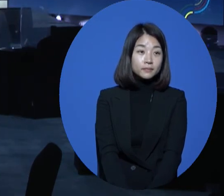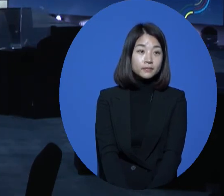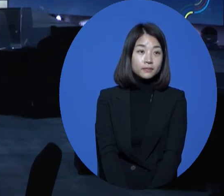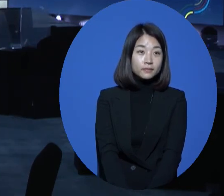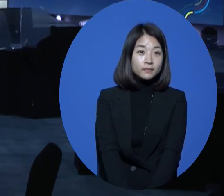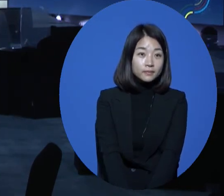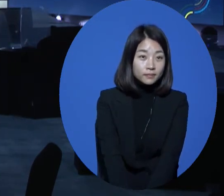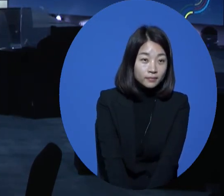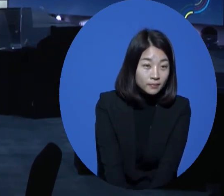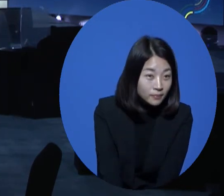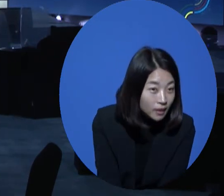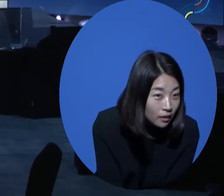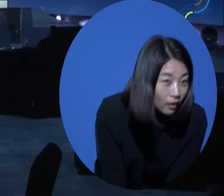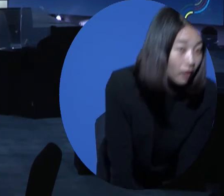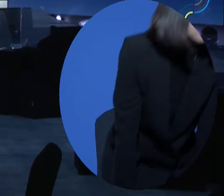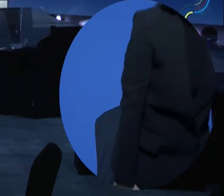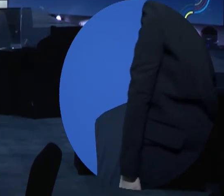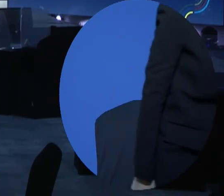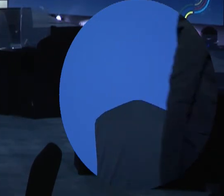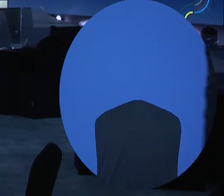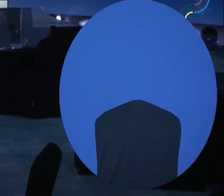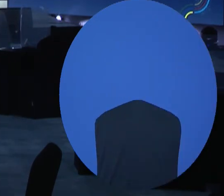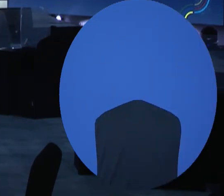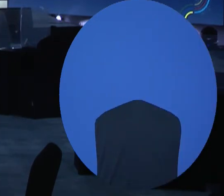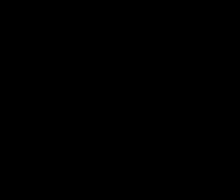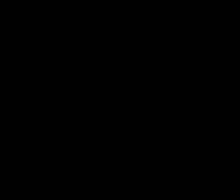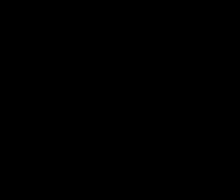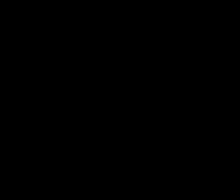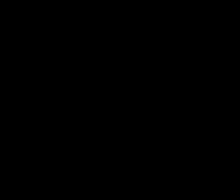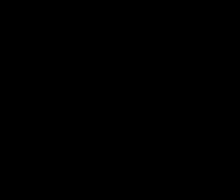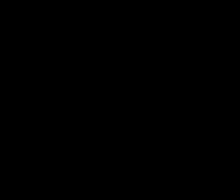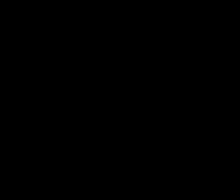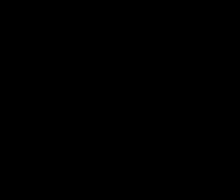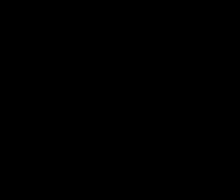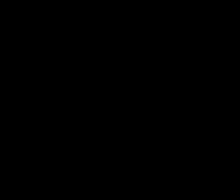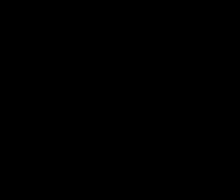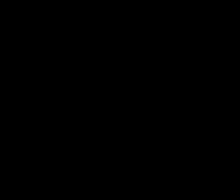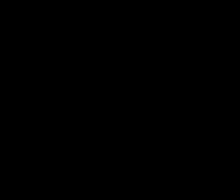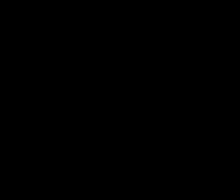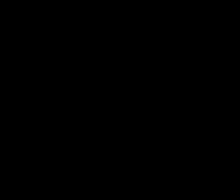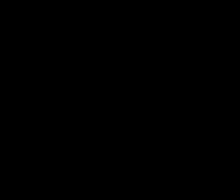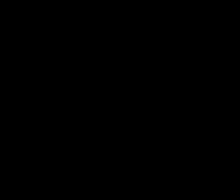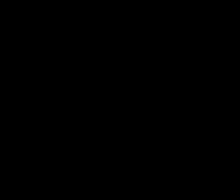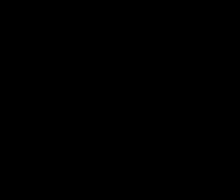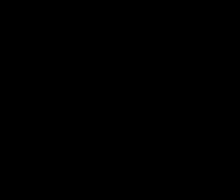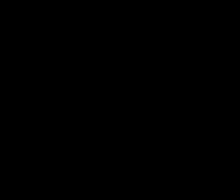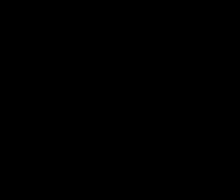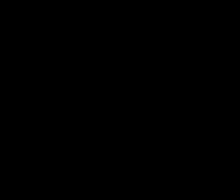그리고